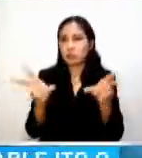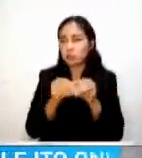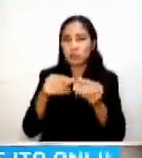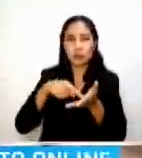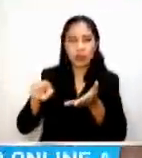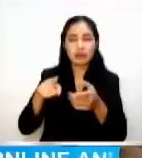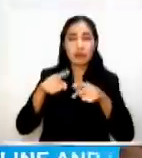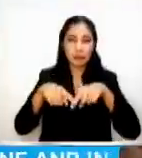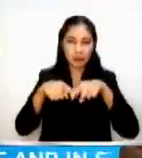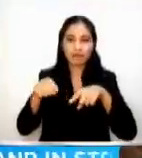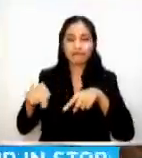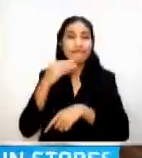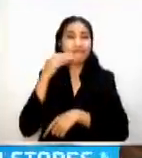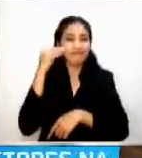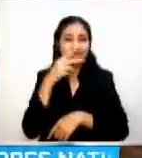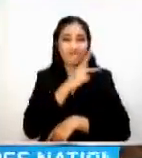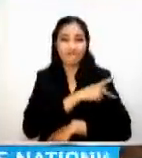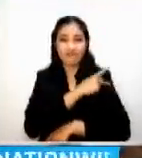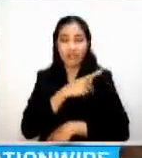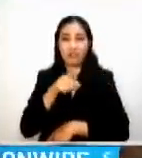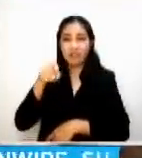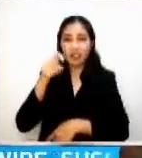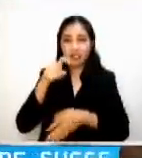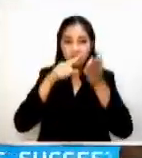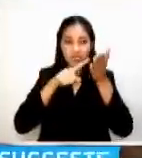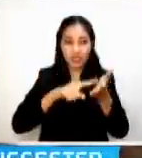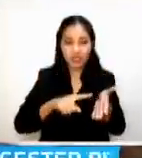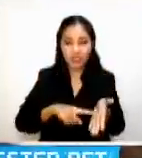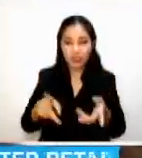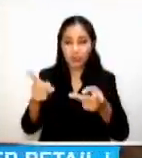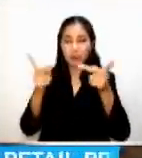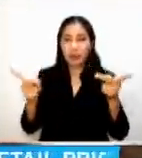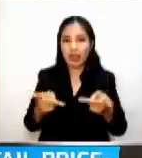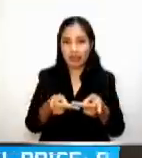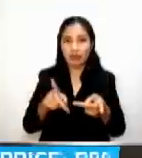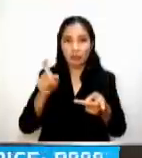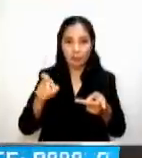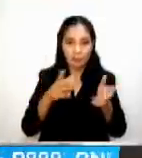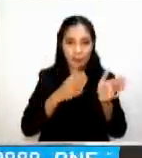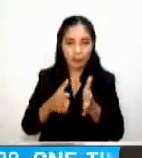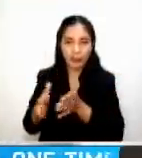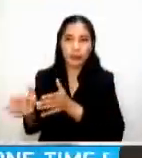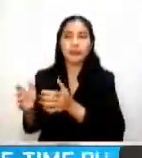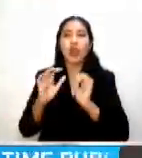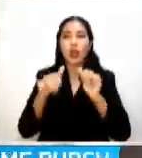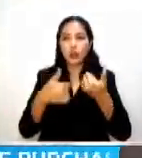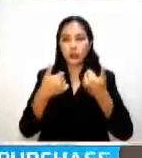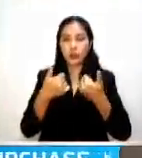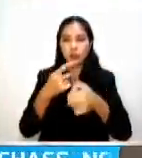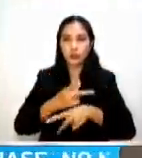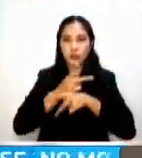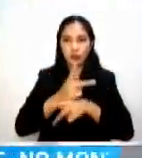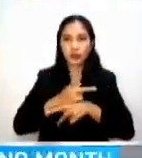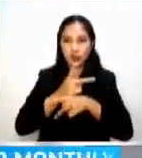pasyente, kailangan ding masuri na maigi ang lugar kung saan mananatili ang pasyente at paano mapapangalagaan ang kapakanan ng ibang kasama